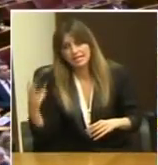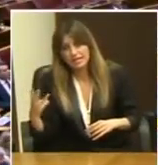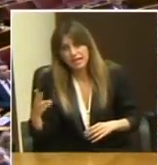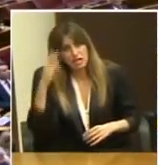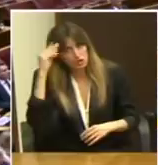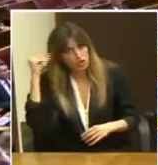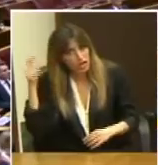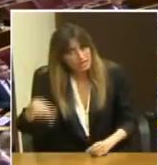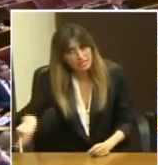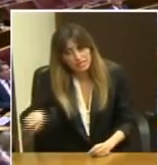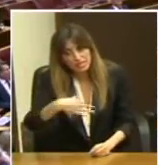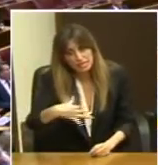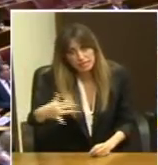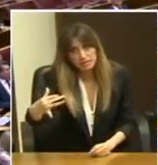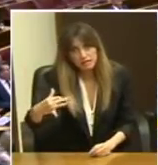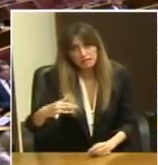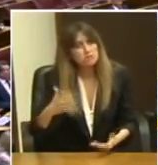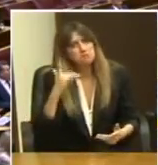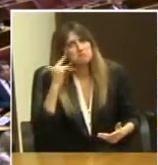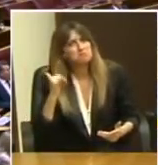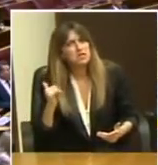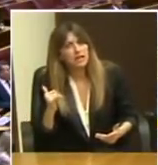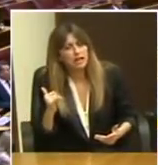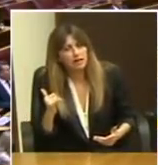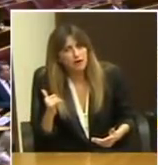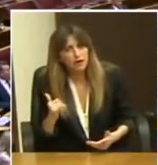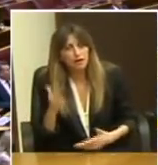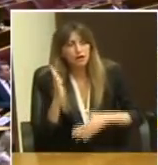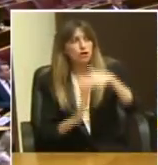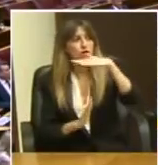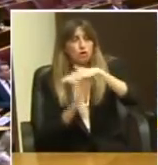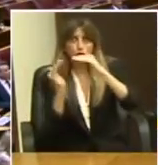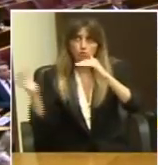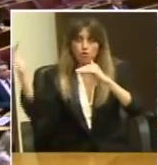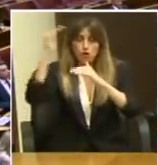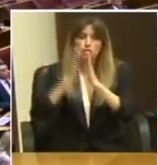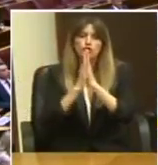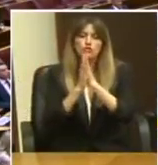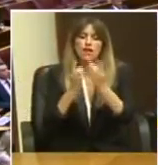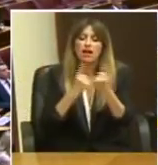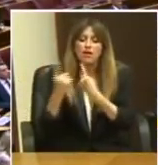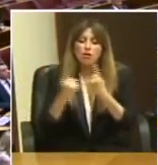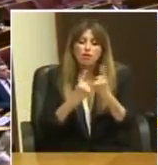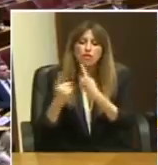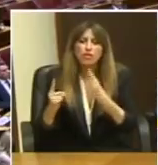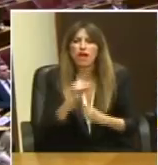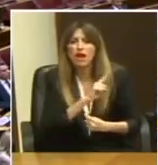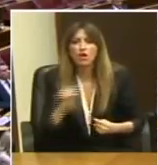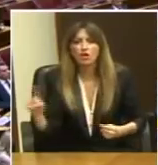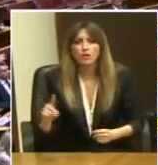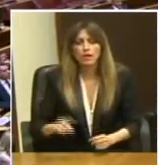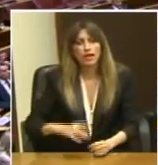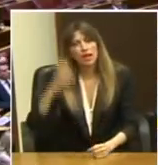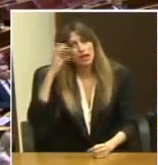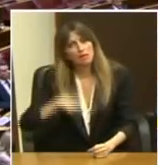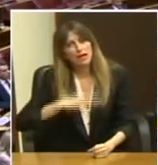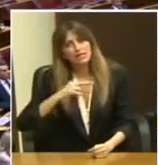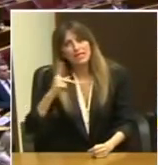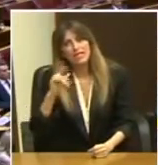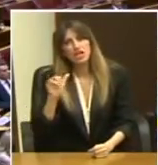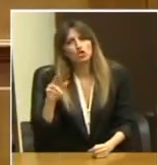εσείς? Δεν κατάλαβα. Παρακαλώ, μην κάνετε διάλογο, κύριε Υπουργέ. Με τον κύριο Κύρκο, θυμάστε, με τον κύριο Φλωράκη, μαζί ήμασταν